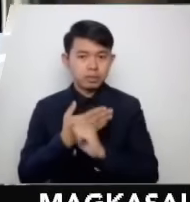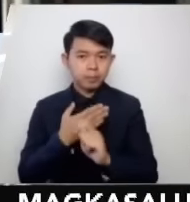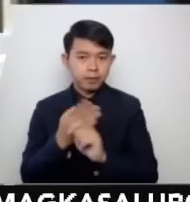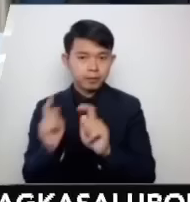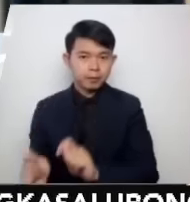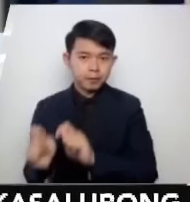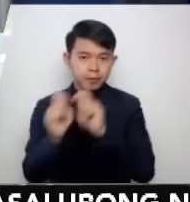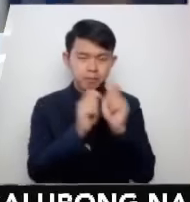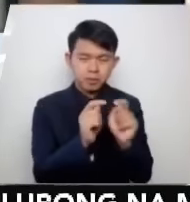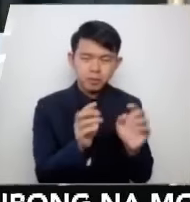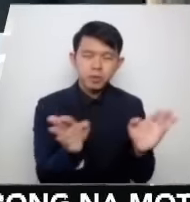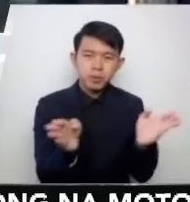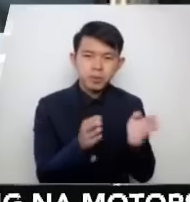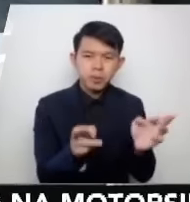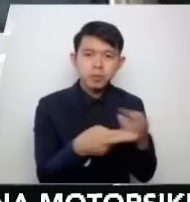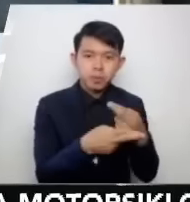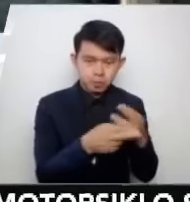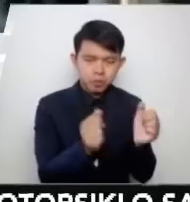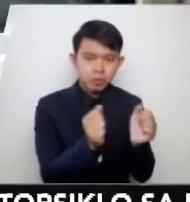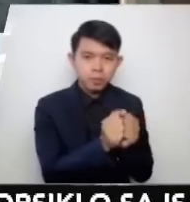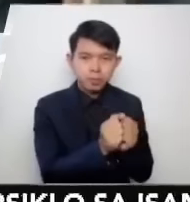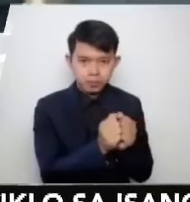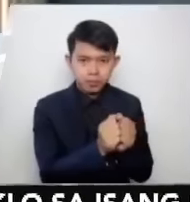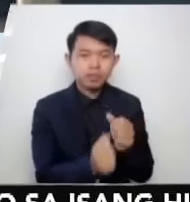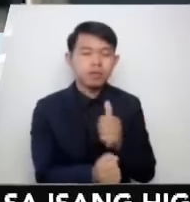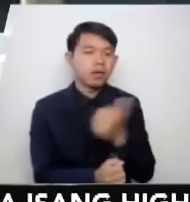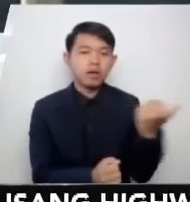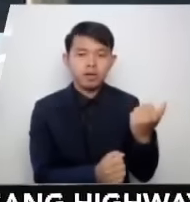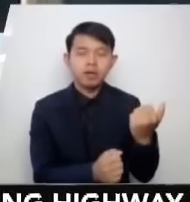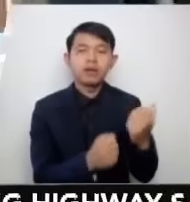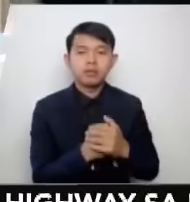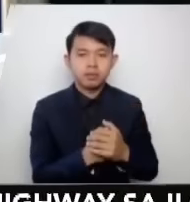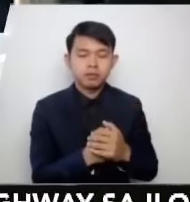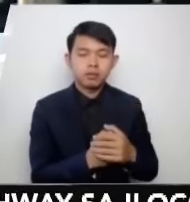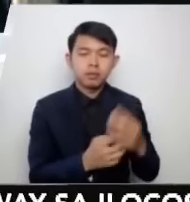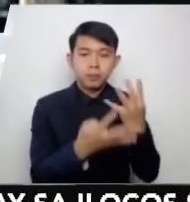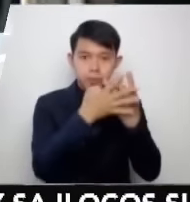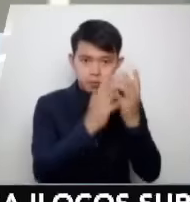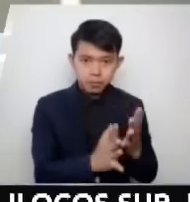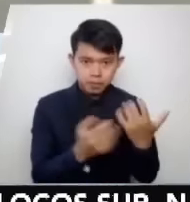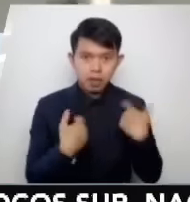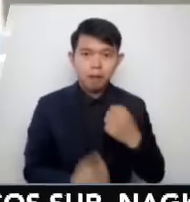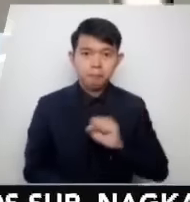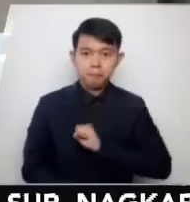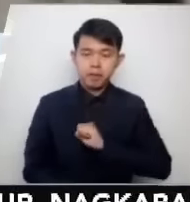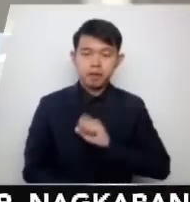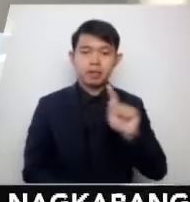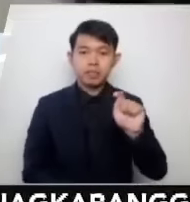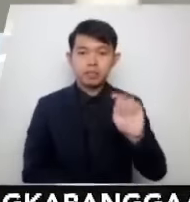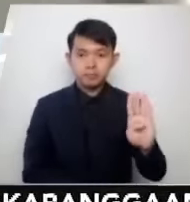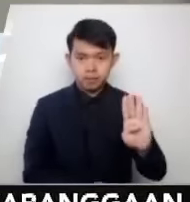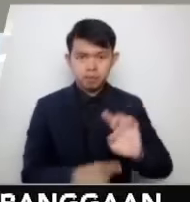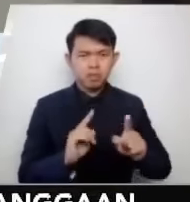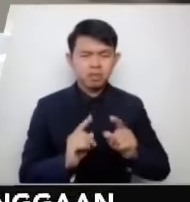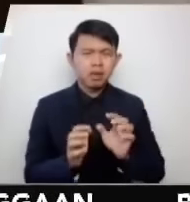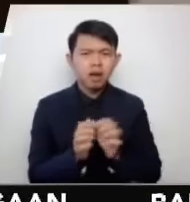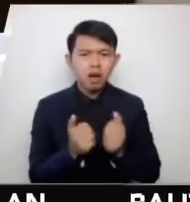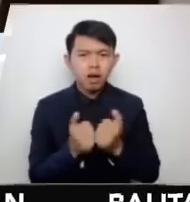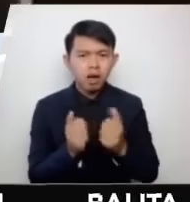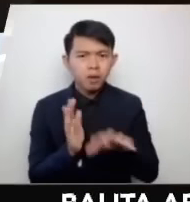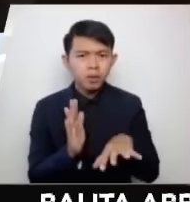kasama ang tatlo pang ibang PDL na may tuberculosis. Hindi pa alam kung paano nakuha ni Go ang sipon at ubo. Pinapaubaya naman na ng PNP